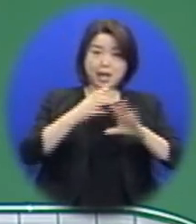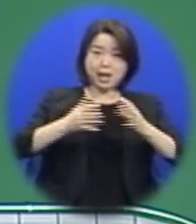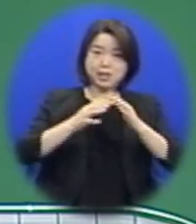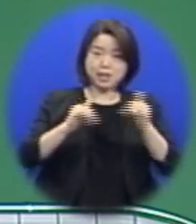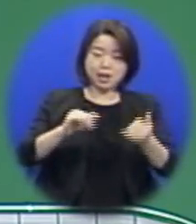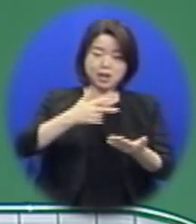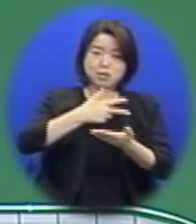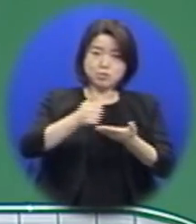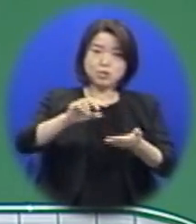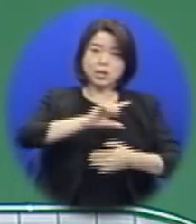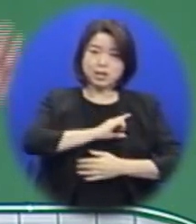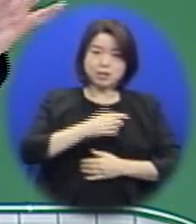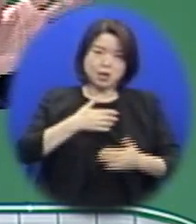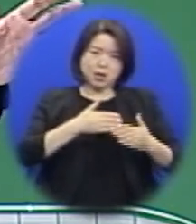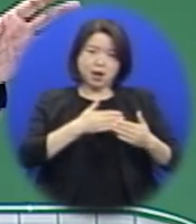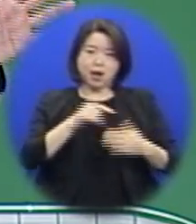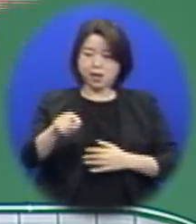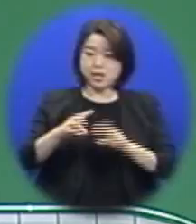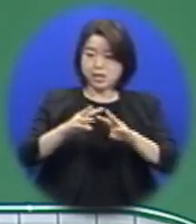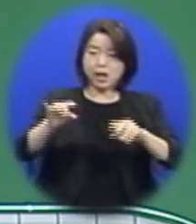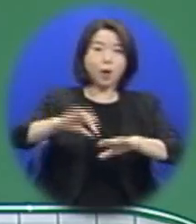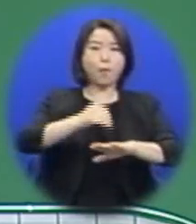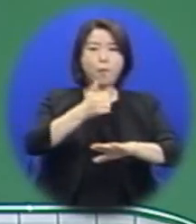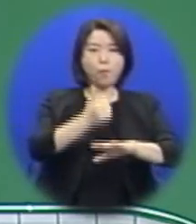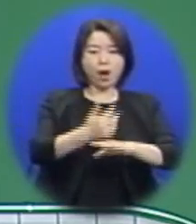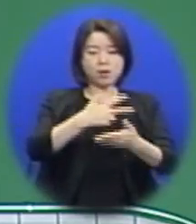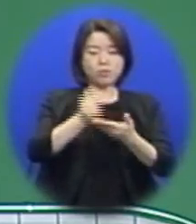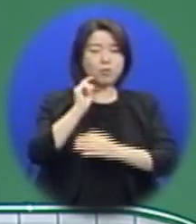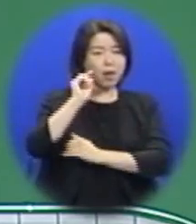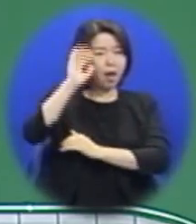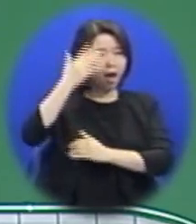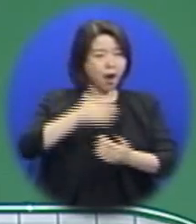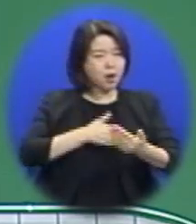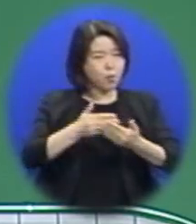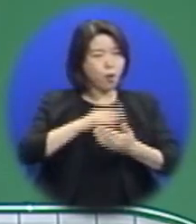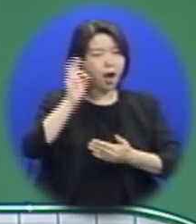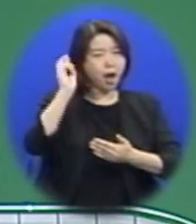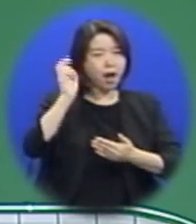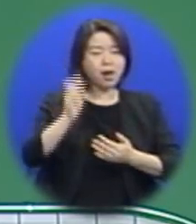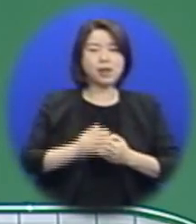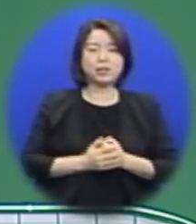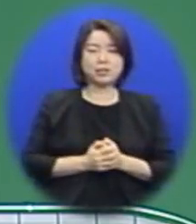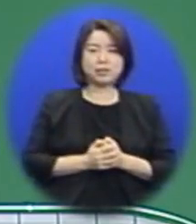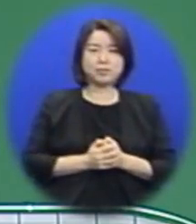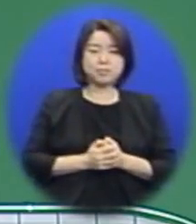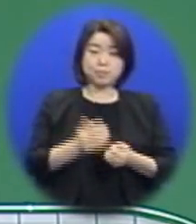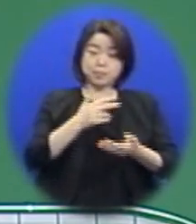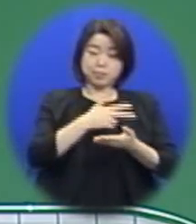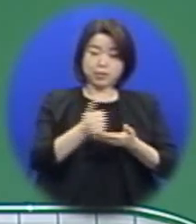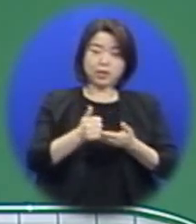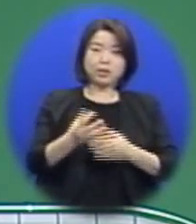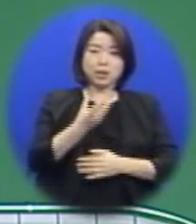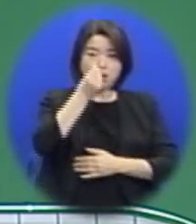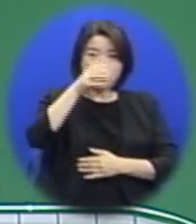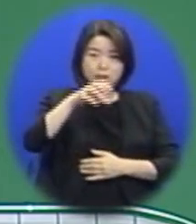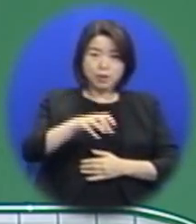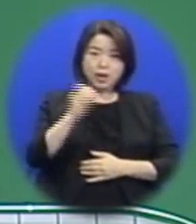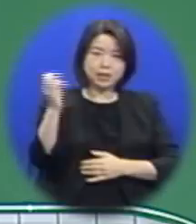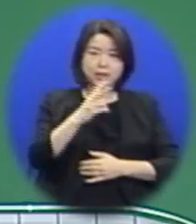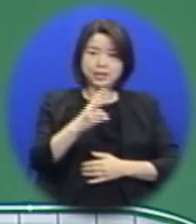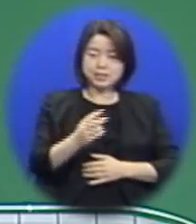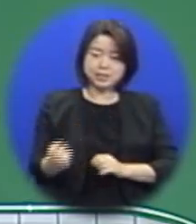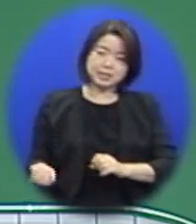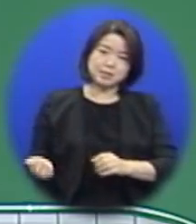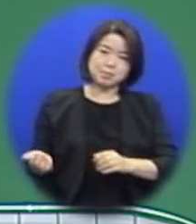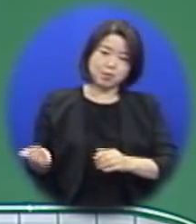이름을 두려워하고 이 땅의 왕들이 주님의 영광을 두려워할 것입니다. 주님께서 시온을 다시 세우시고